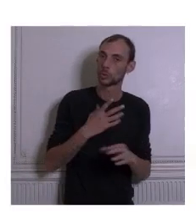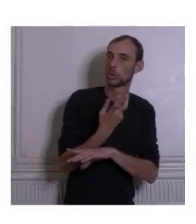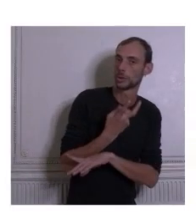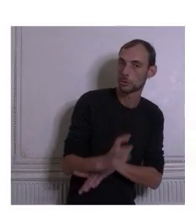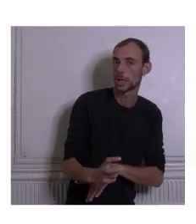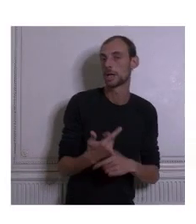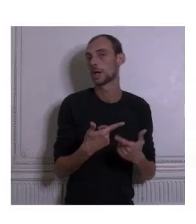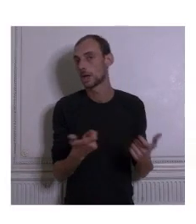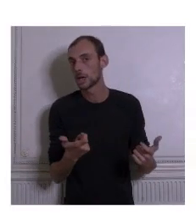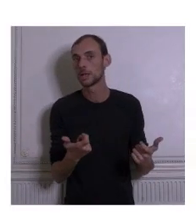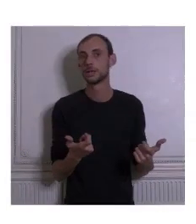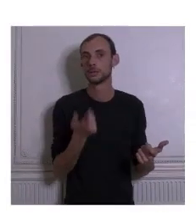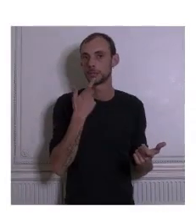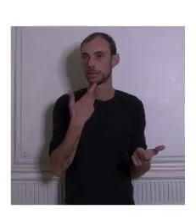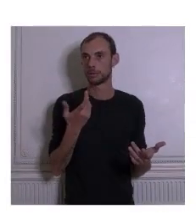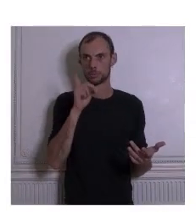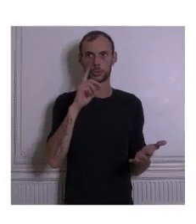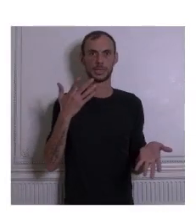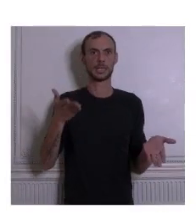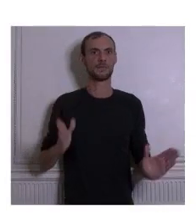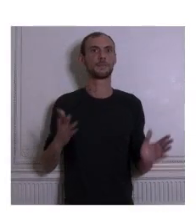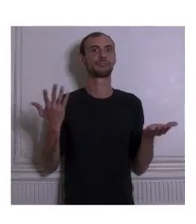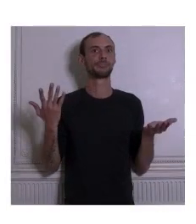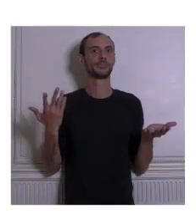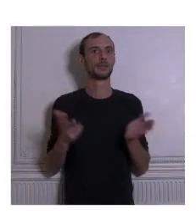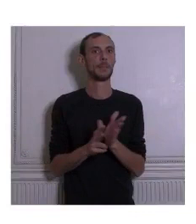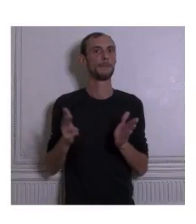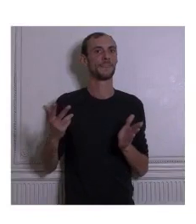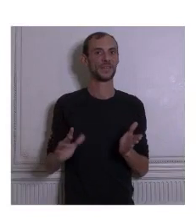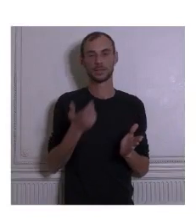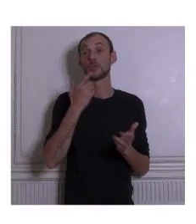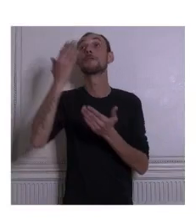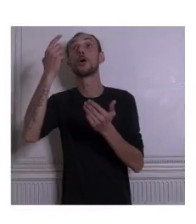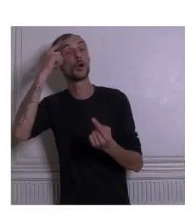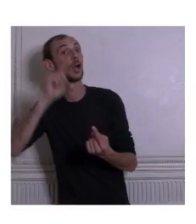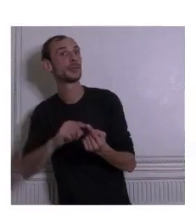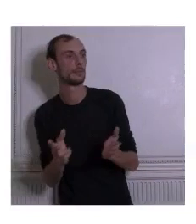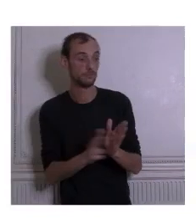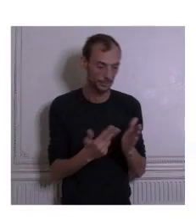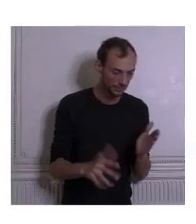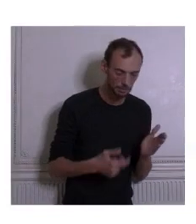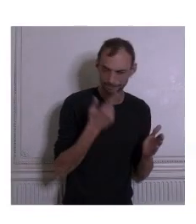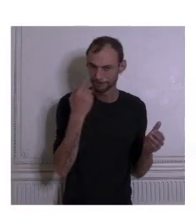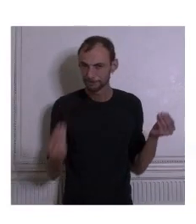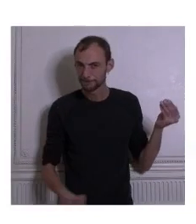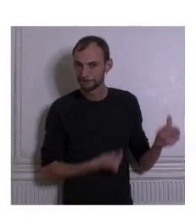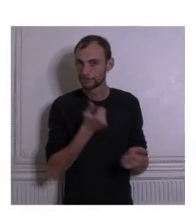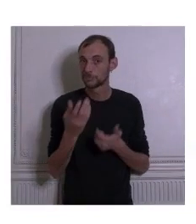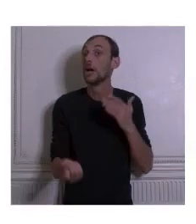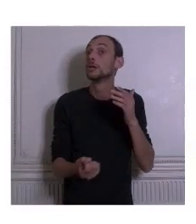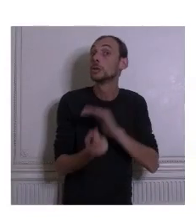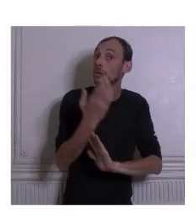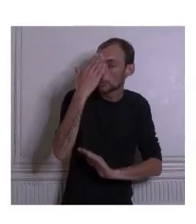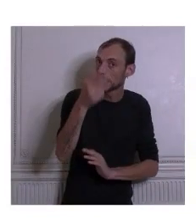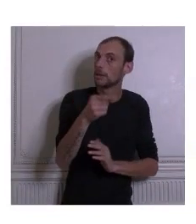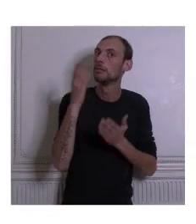l'horizon 26, mais plutôt pour l'horizon 27, hein, puisque je crois que c'est le calendrier qu'on nous avait donné, puisque la métropole va vite, mais